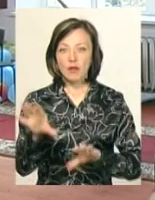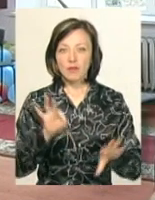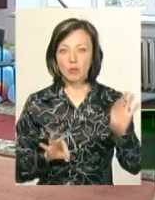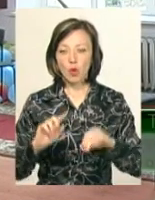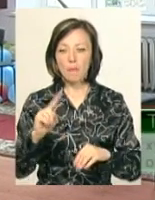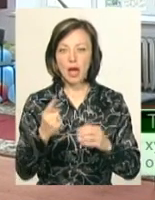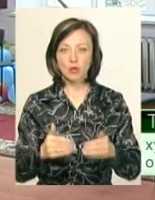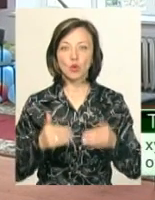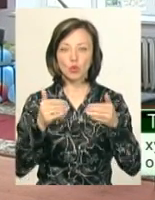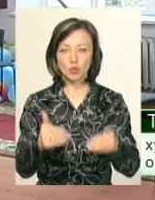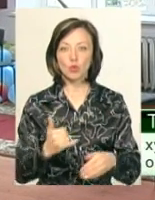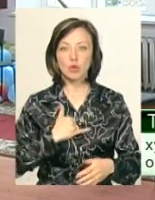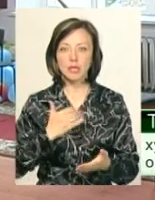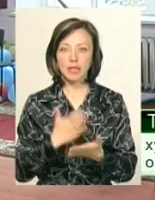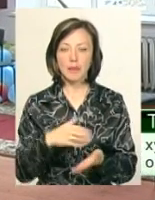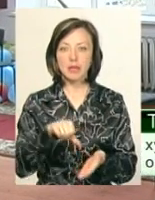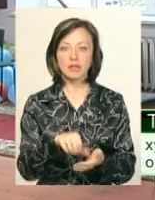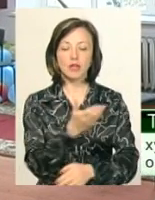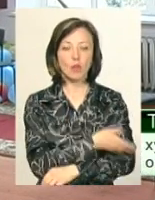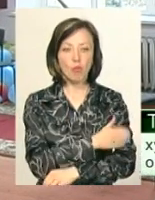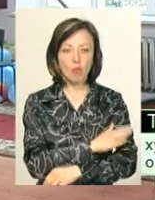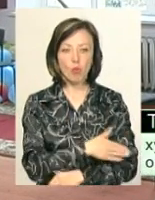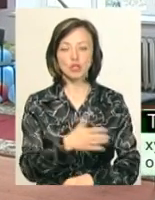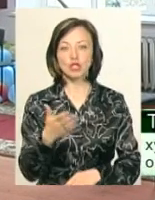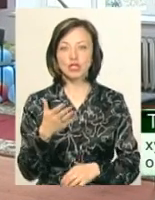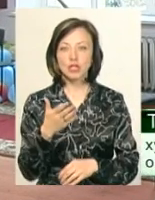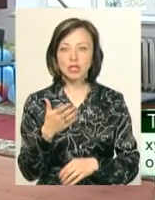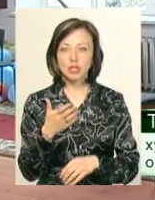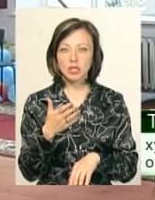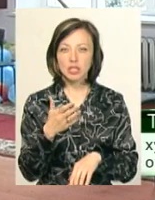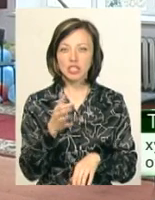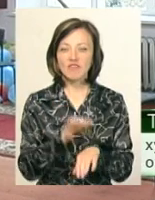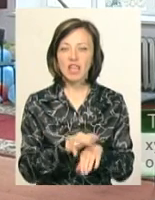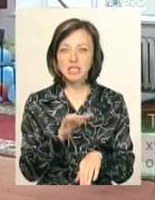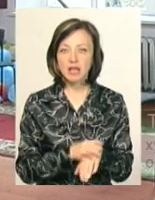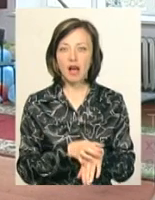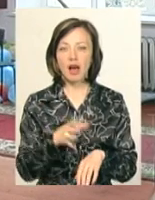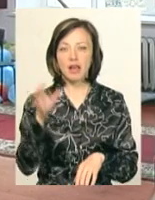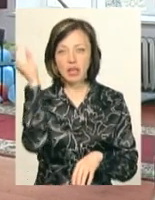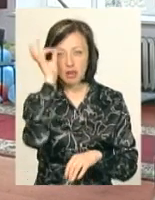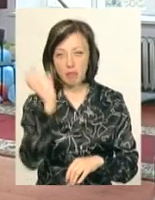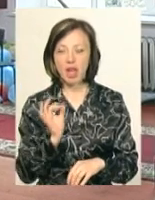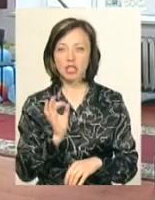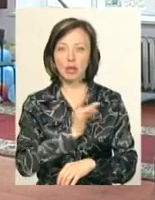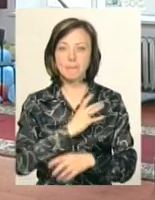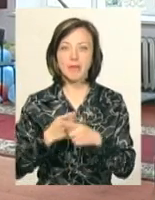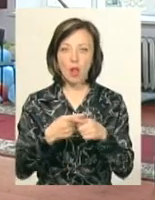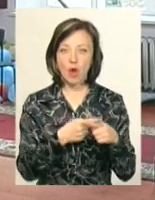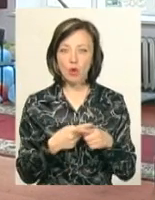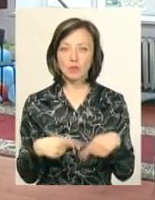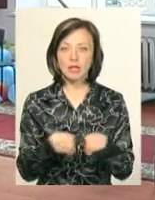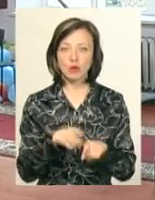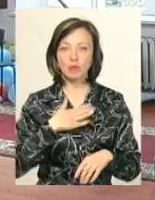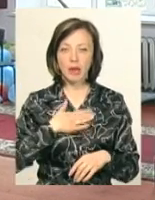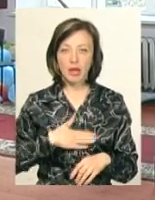туру у нас є представники Польщі, Швейцарії, Німеччини, Білорусі. І також приємно,